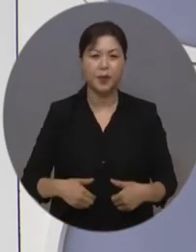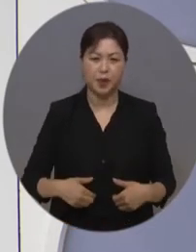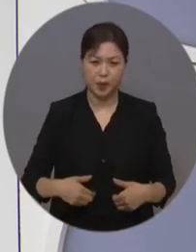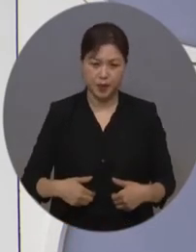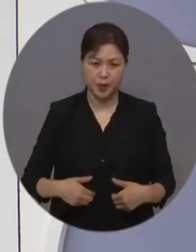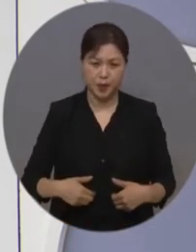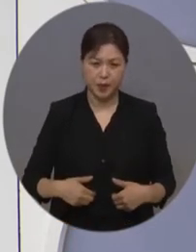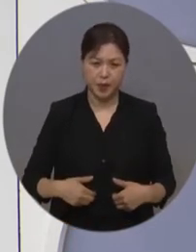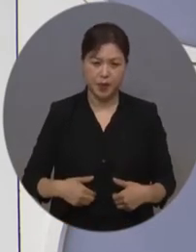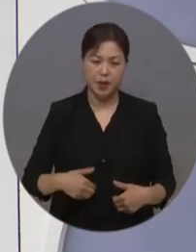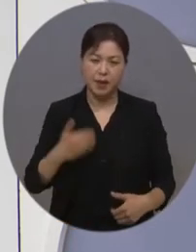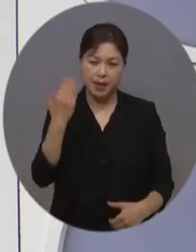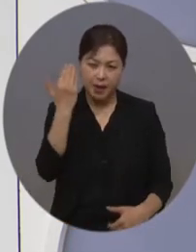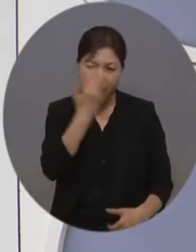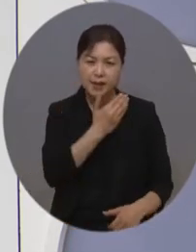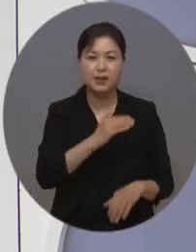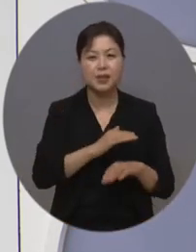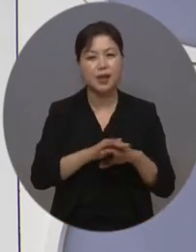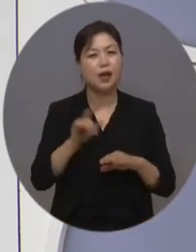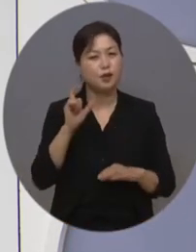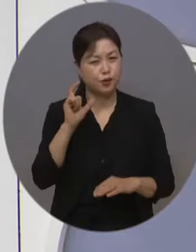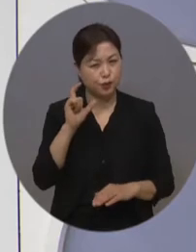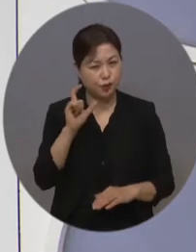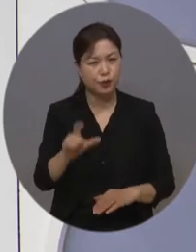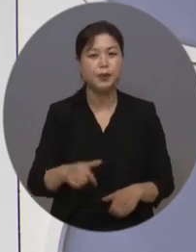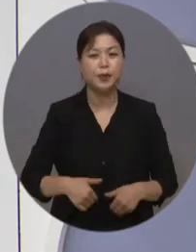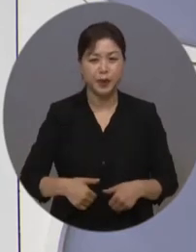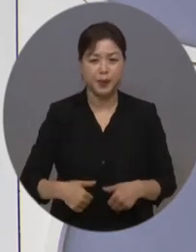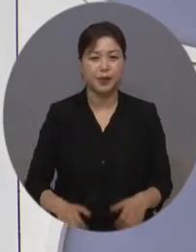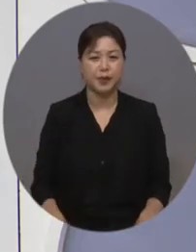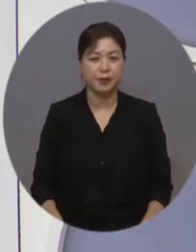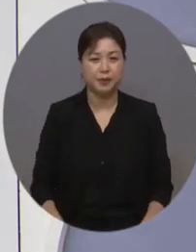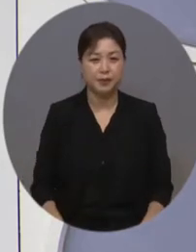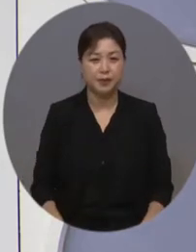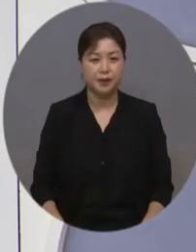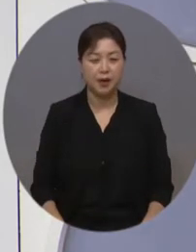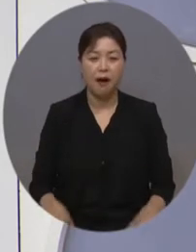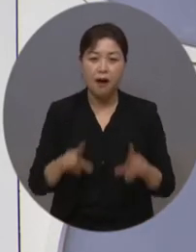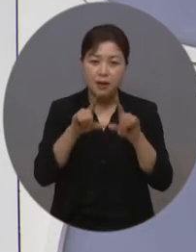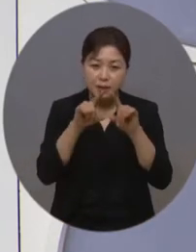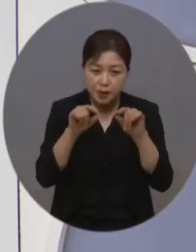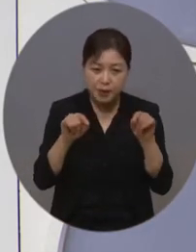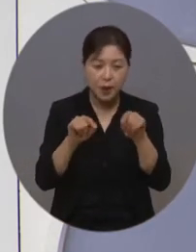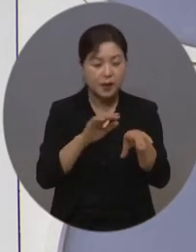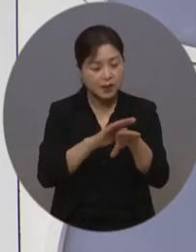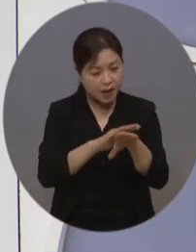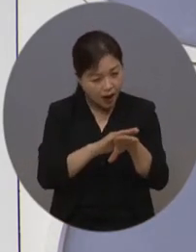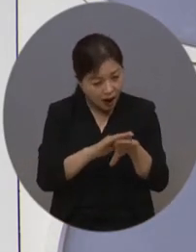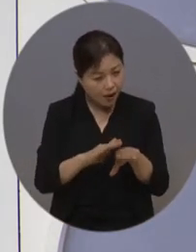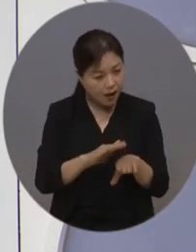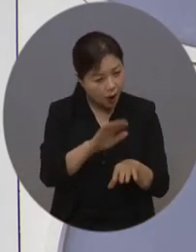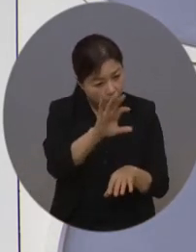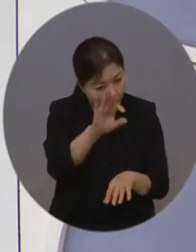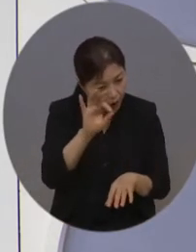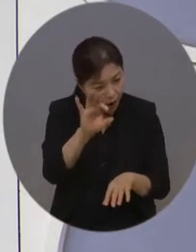장을 깨끗이 잘 유지하도록 그렇게 해야 된다. 그렇게 이제 음식도 정말 잘 골라 먹고 그렇게 해야